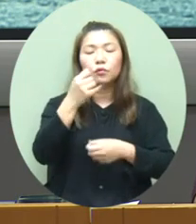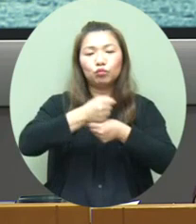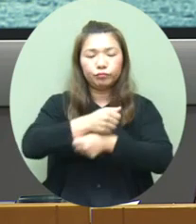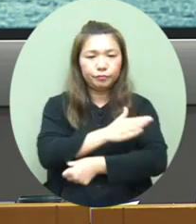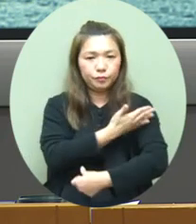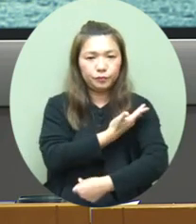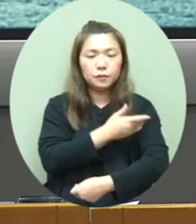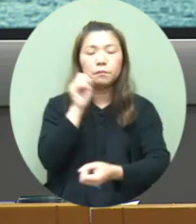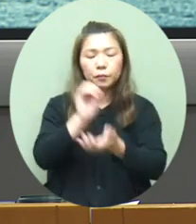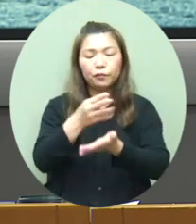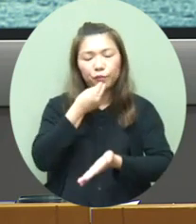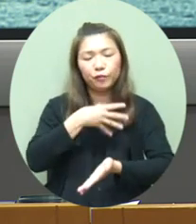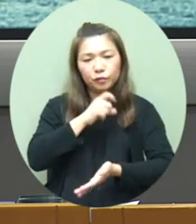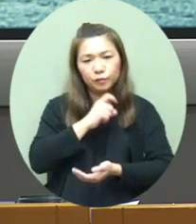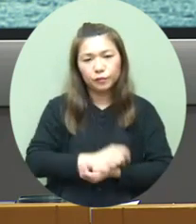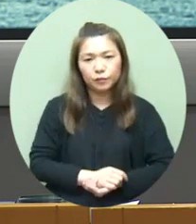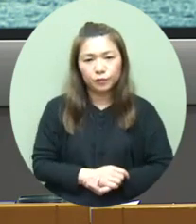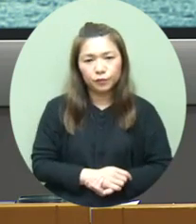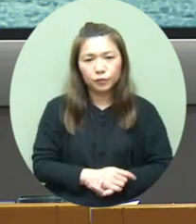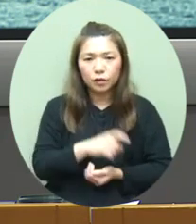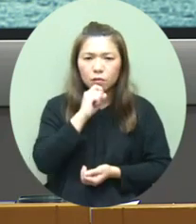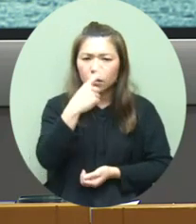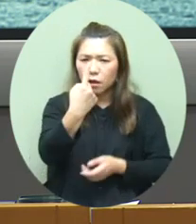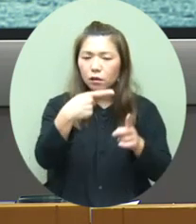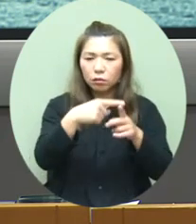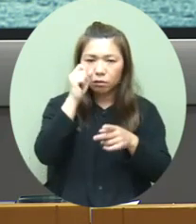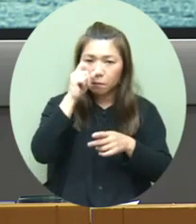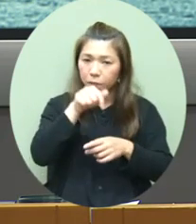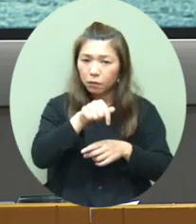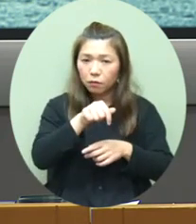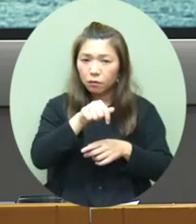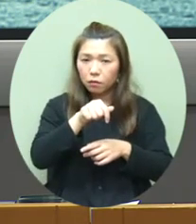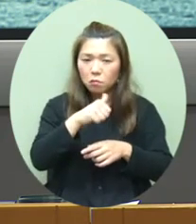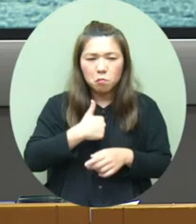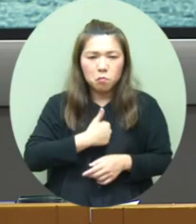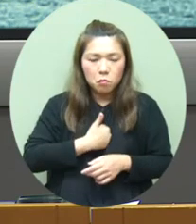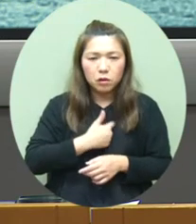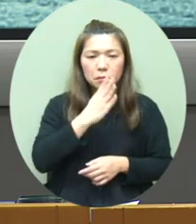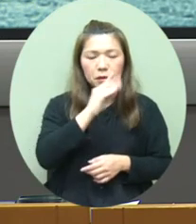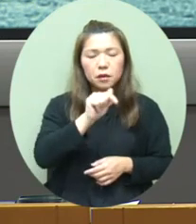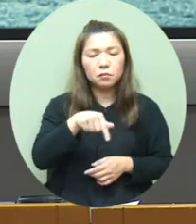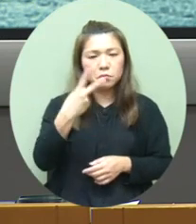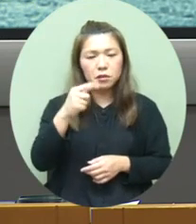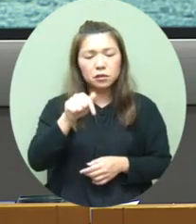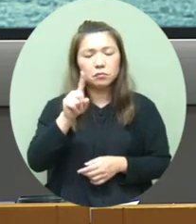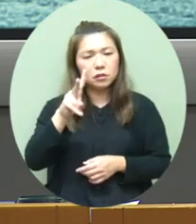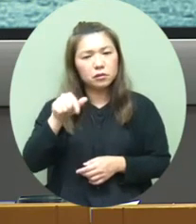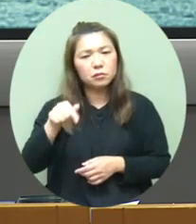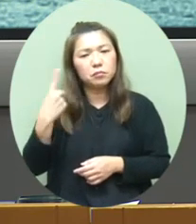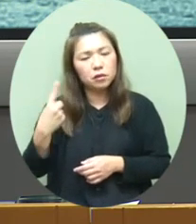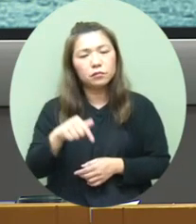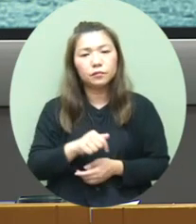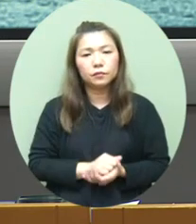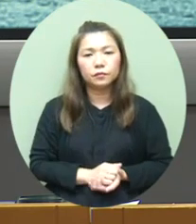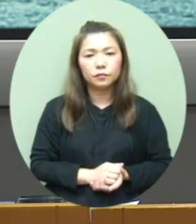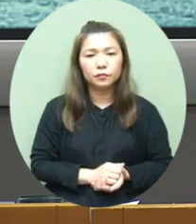係已經感染啦。咁其中一個個案咧，就係已經係懷疑咧係 BA.2.1.2